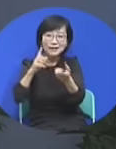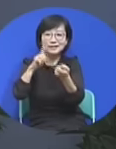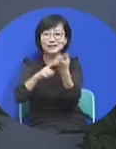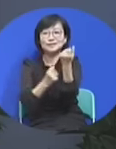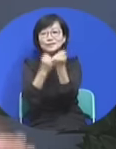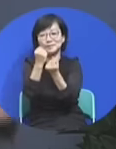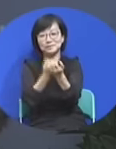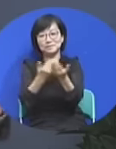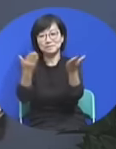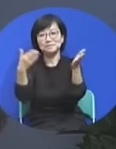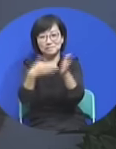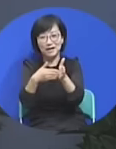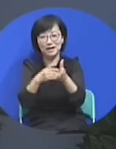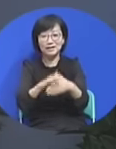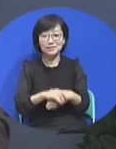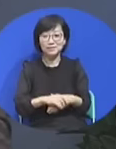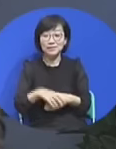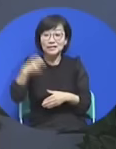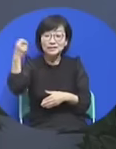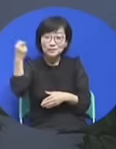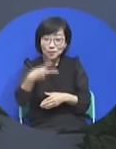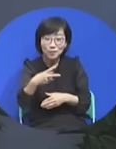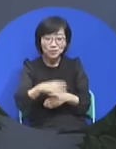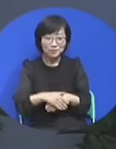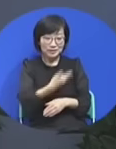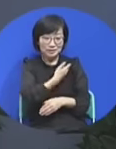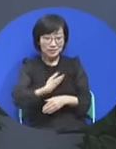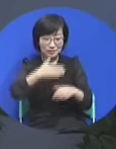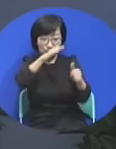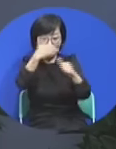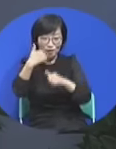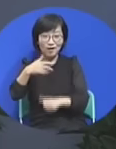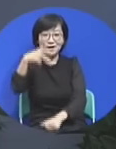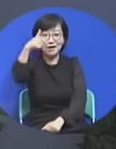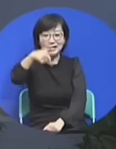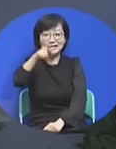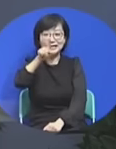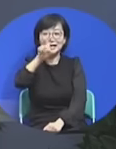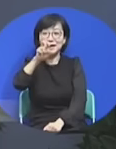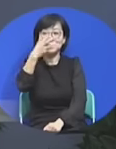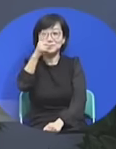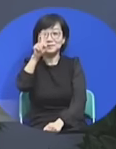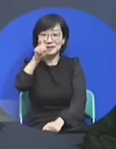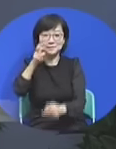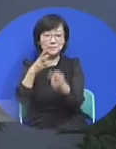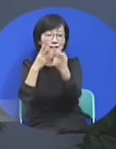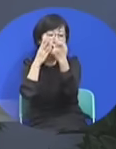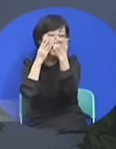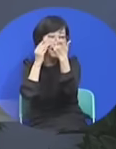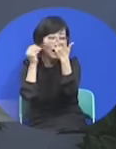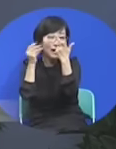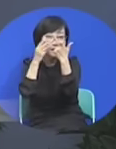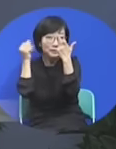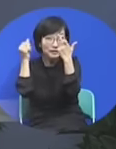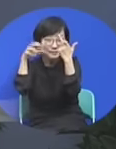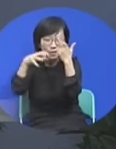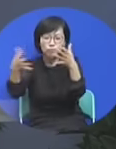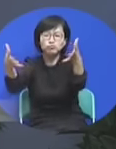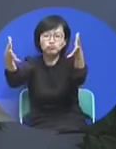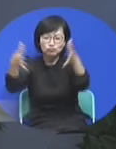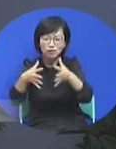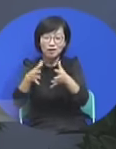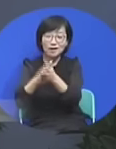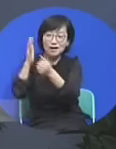come upon you. 그리고는 감람산에 불러서 또 설명했다니까요. And he gathered the disciples in the Mount of Olives and explained one more time. 하나님 나라의 일.